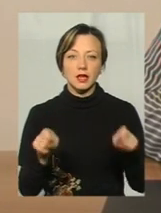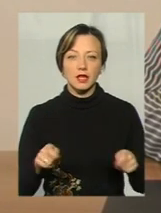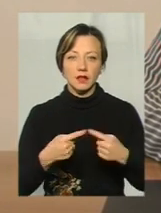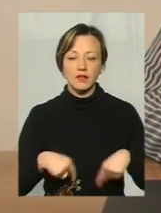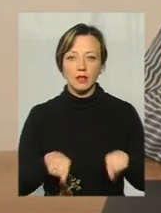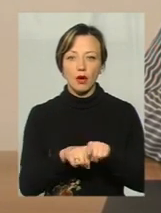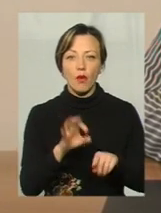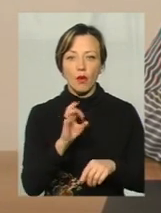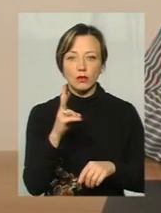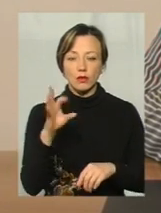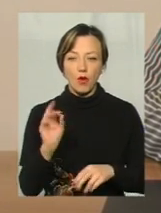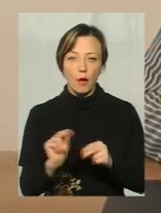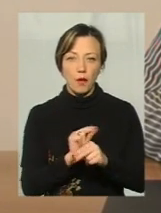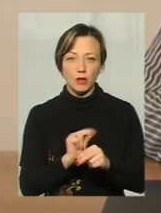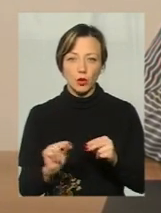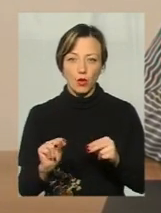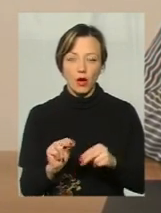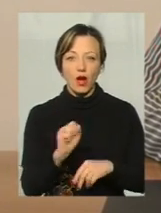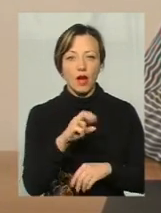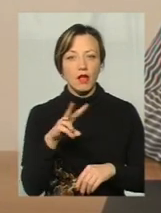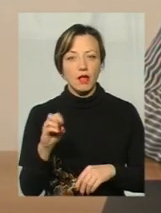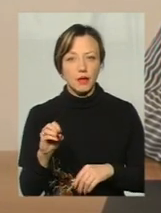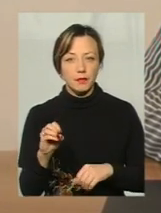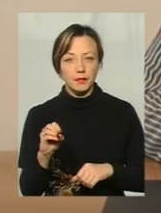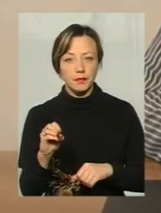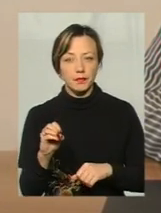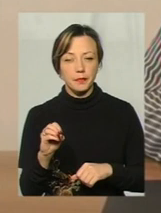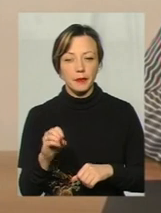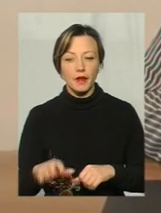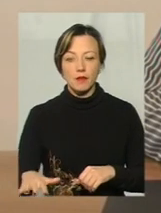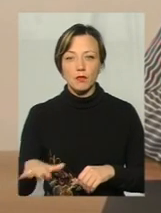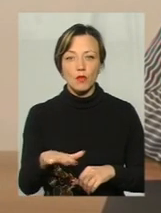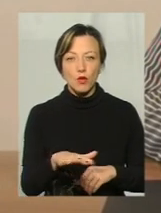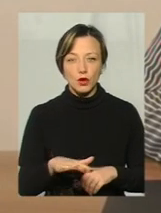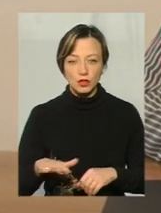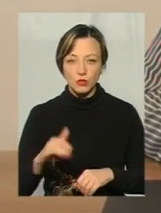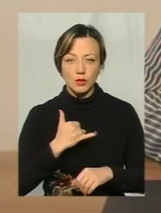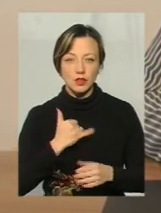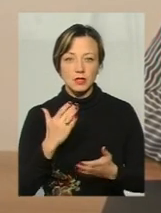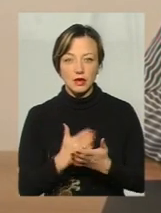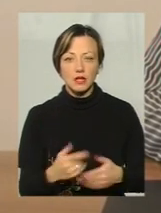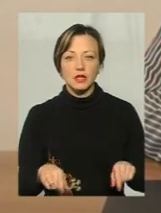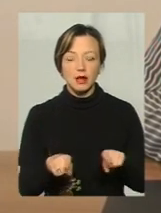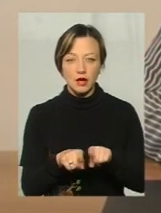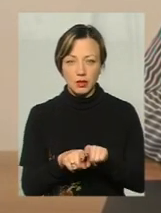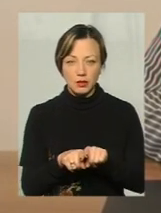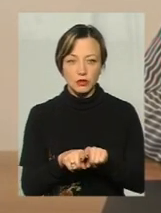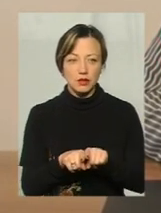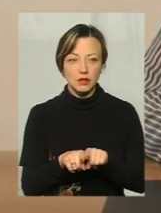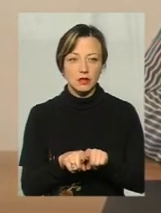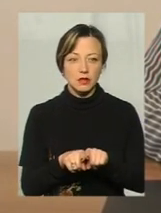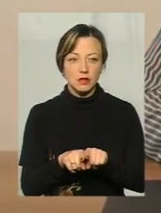відділення онкогематології. Але ті площі, ті приміщення, які в нас є, вони теж